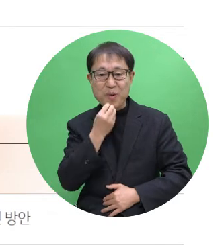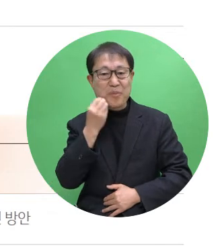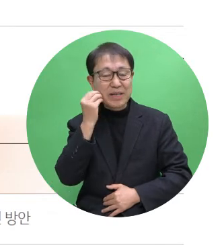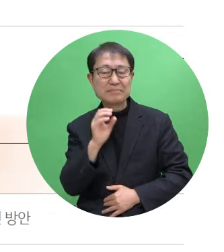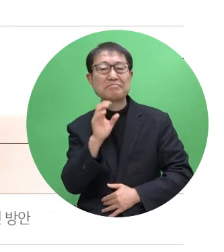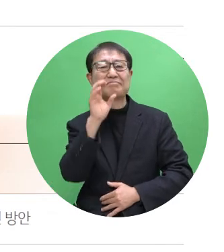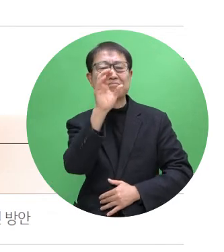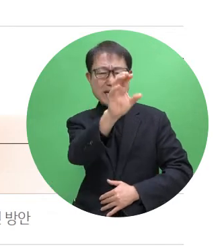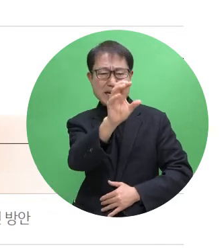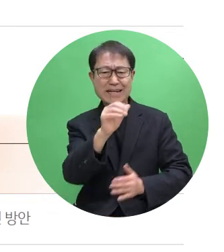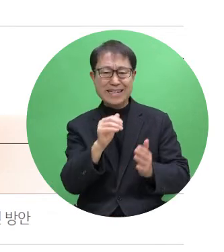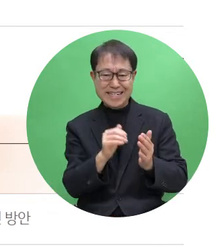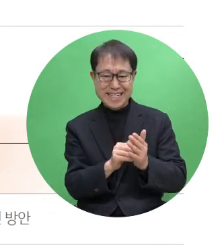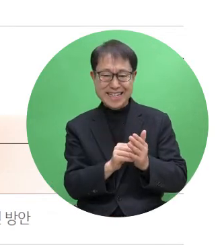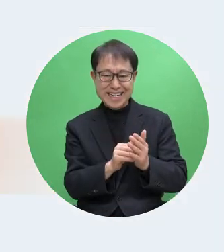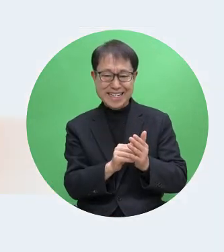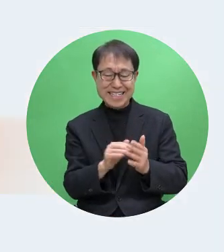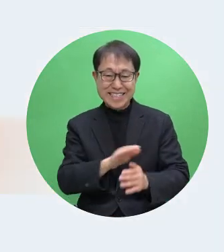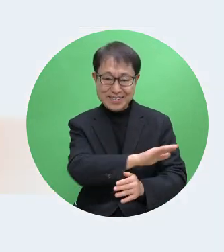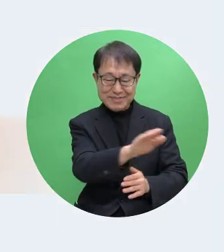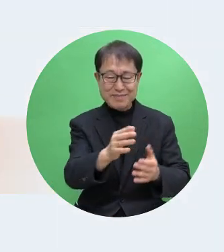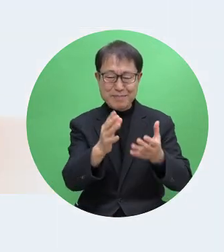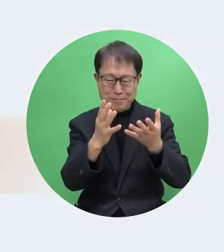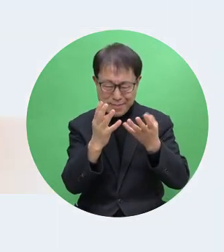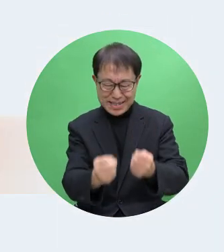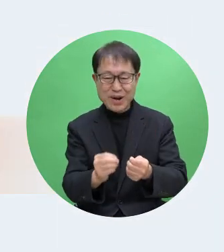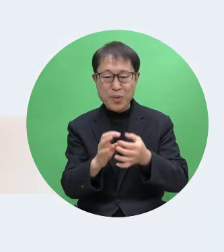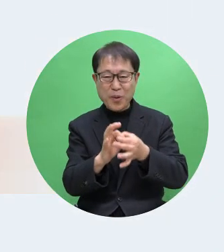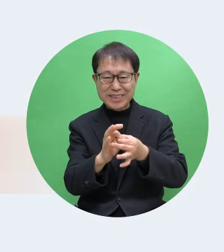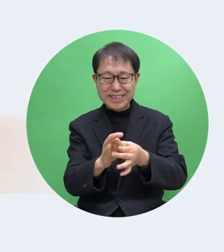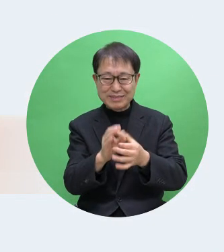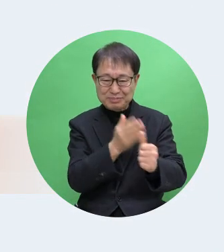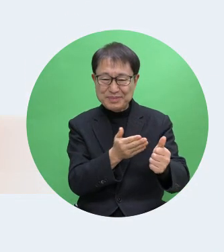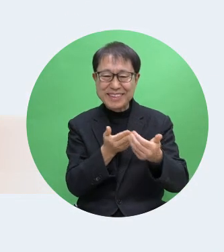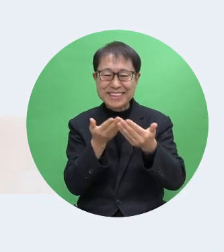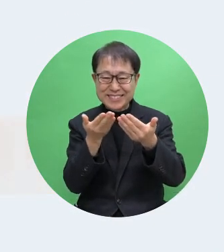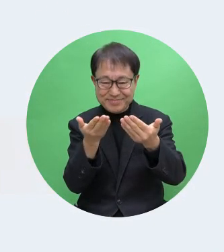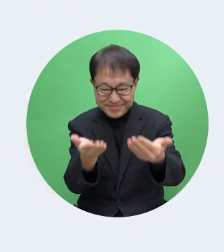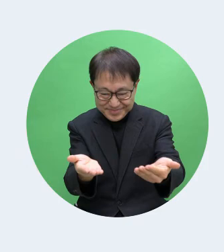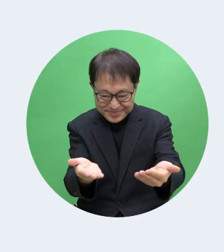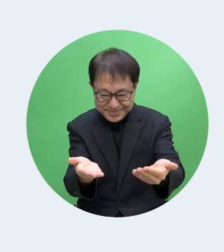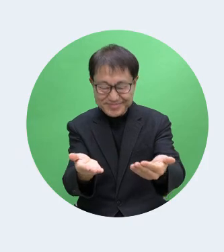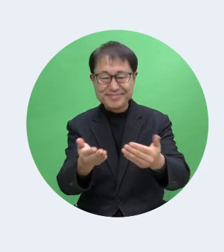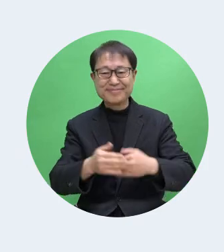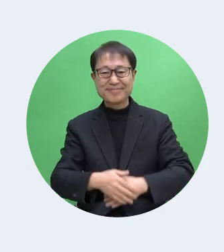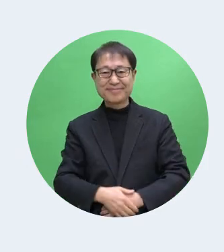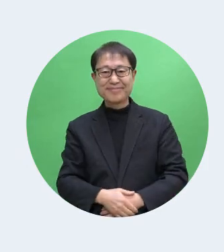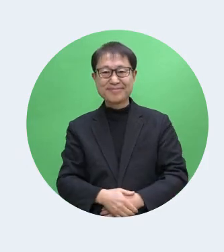홈페이지에도 계시 됐으니까요 주민 여러분의 많은 관심 바랍니다